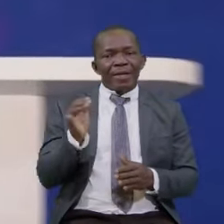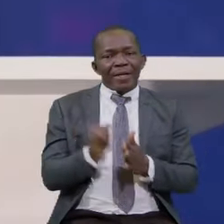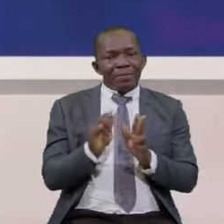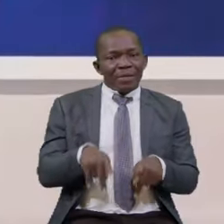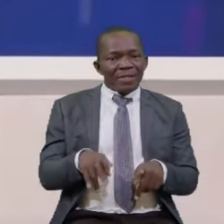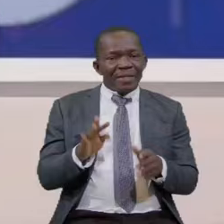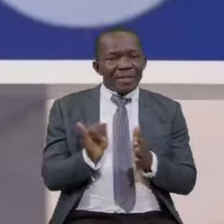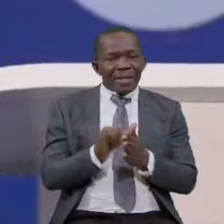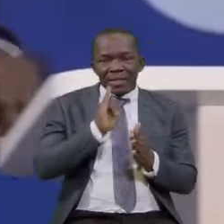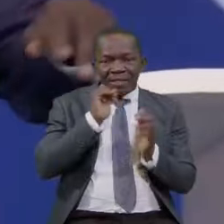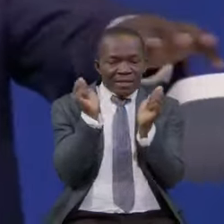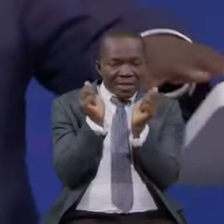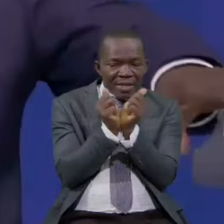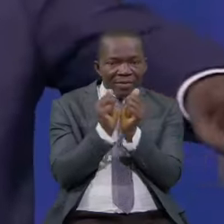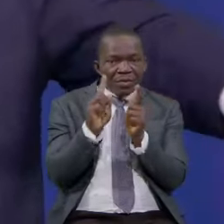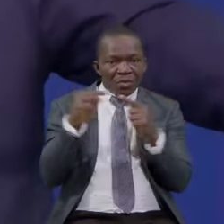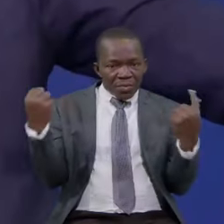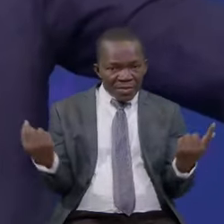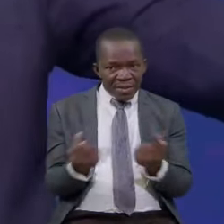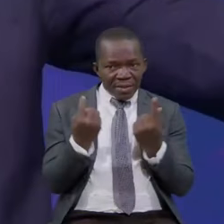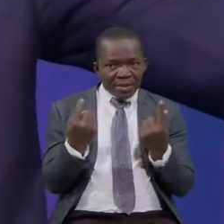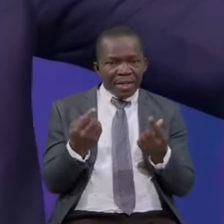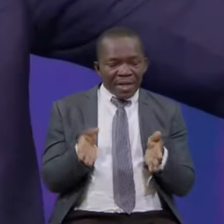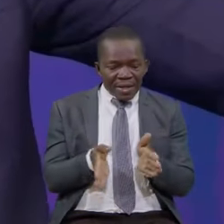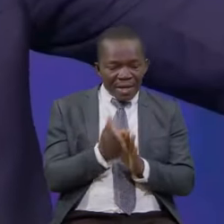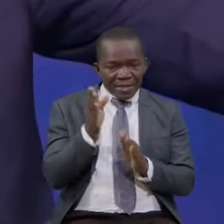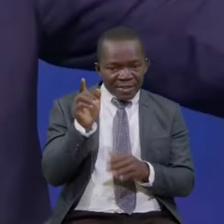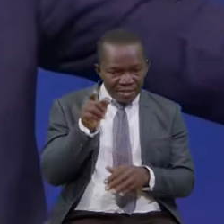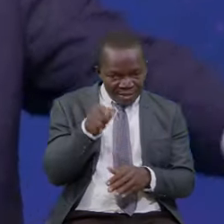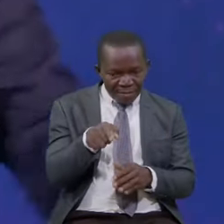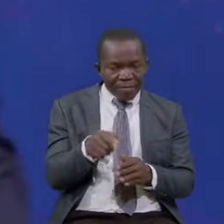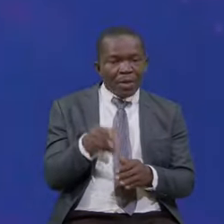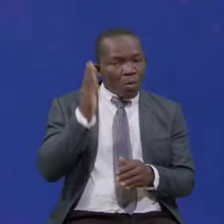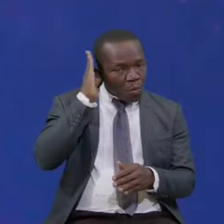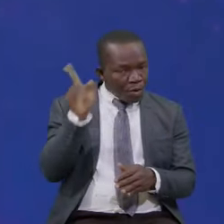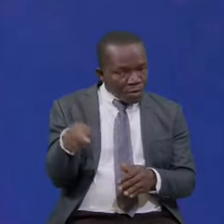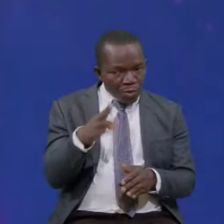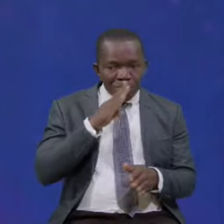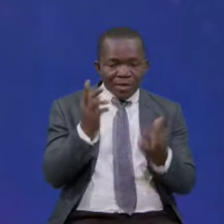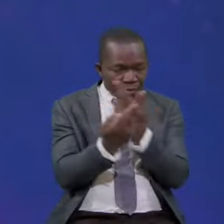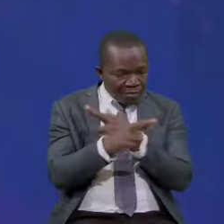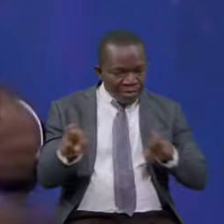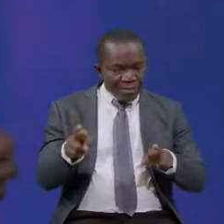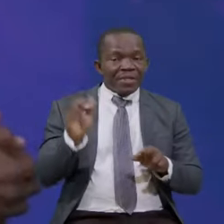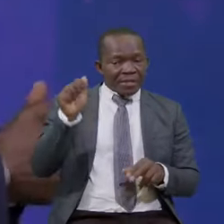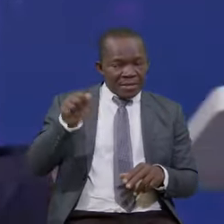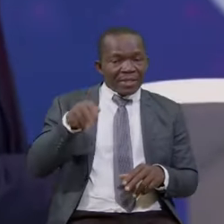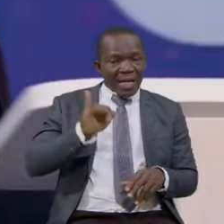mon ami est-ce que tu crois que tu seras racheté oui j'ai la foi en la fidélité du Rédempteur